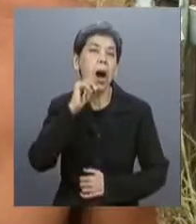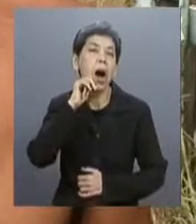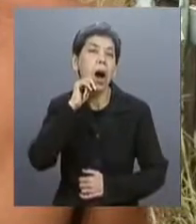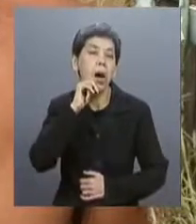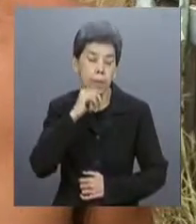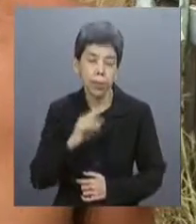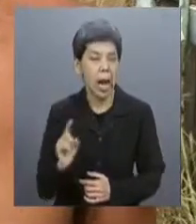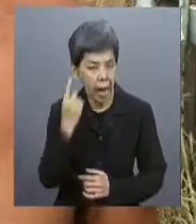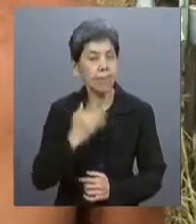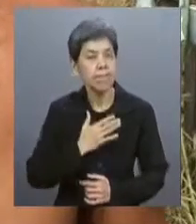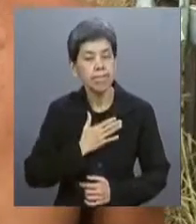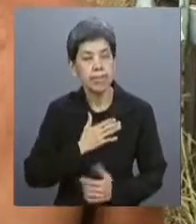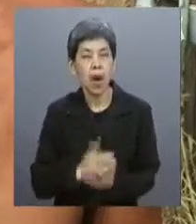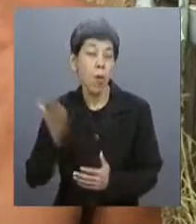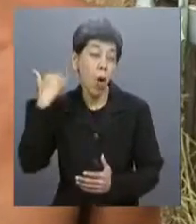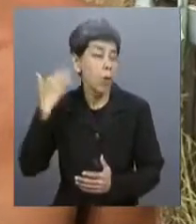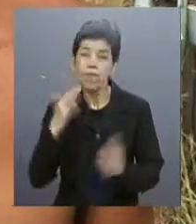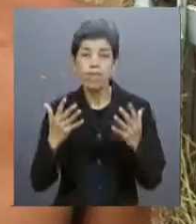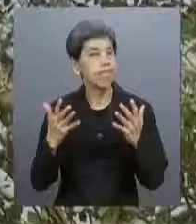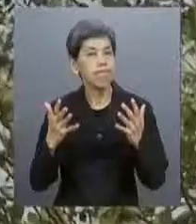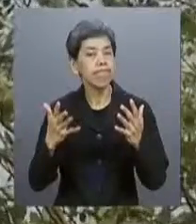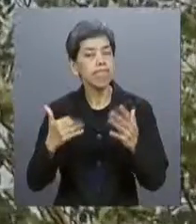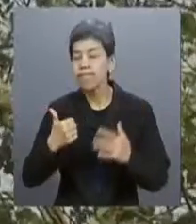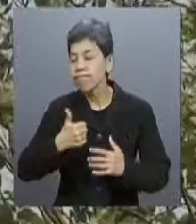น้ำเนี่ยครับก่อนๆมาก็ไม่เคยครับ